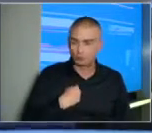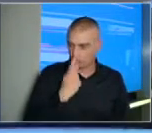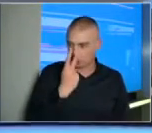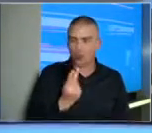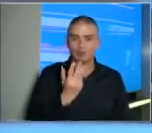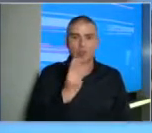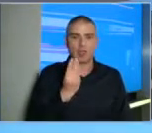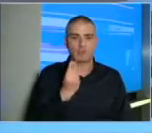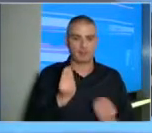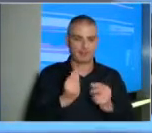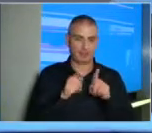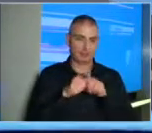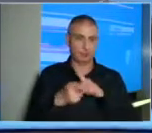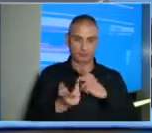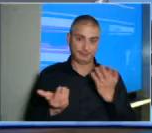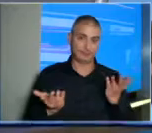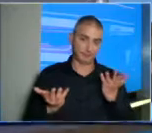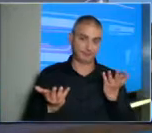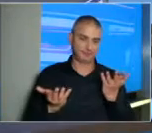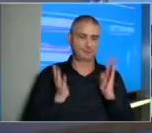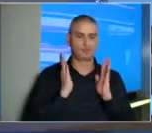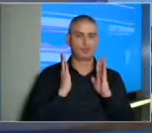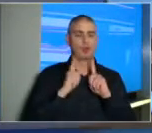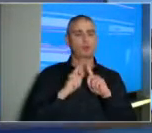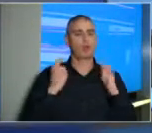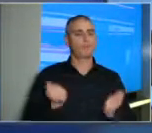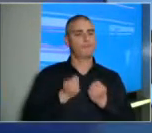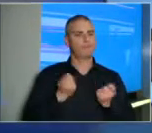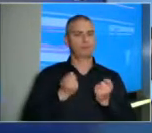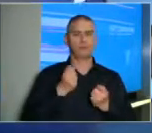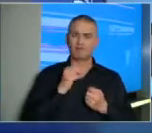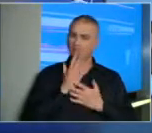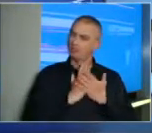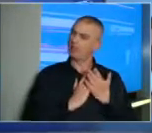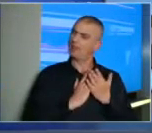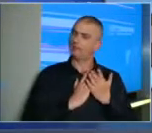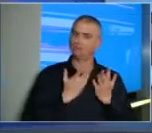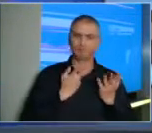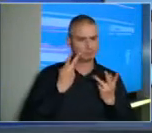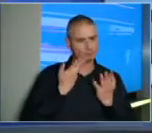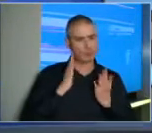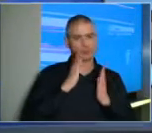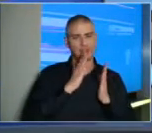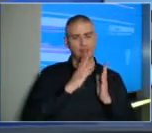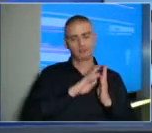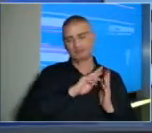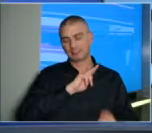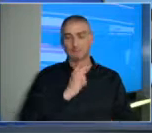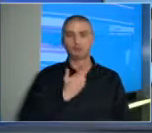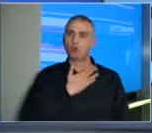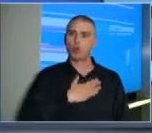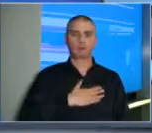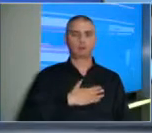הרבה מאוד מוצרים כאלה, אתה יודע, מאוד פרסומיים, אבל יש כאלו שלוקחים את זה דווקא לכיוון השני. הם